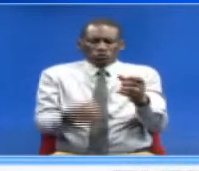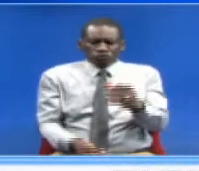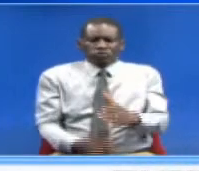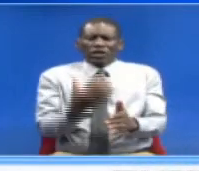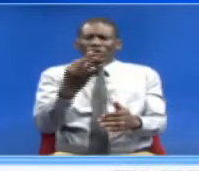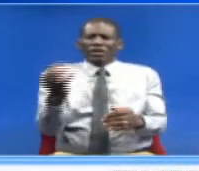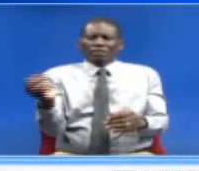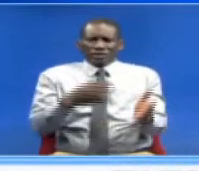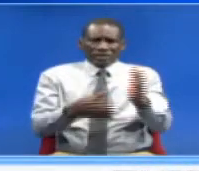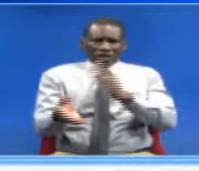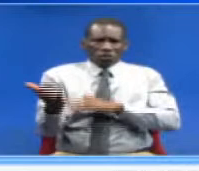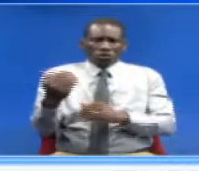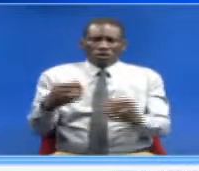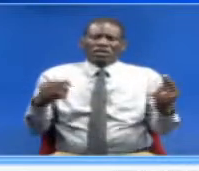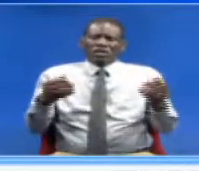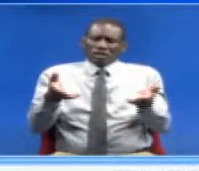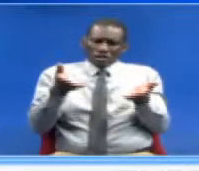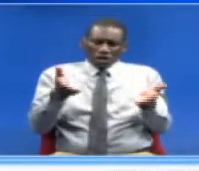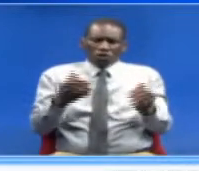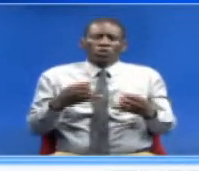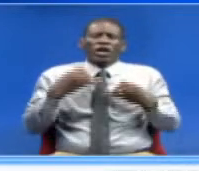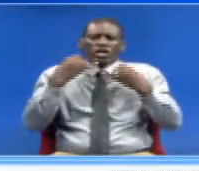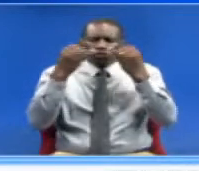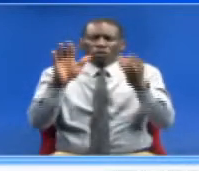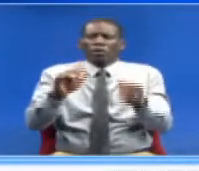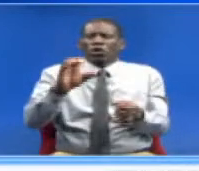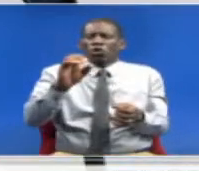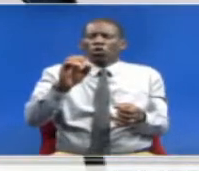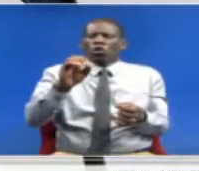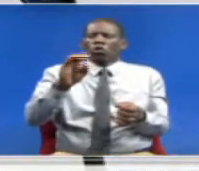iliyopita, kama sasa anavyoarifu Brian Obuya.